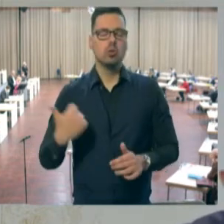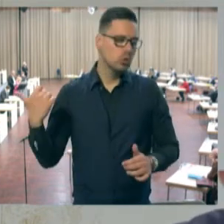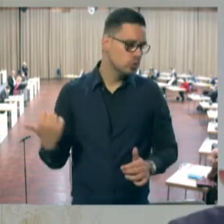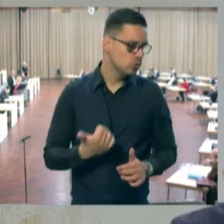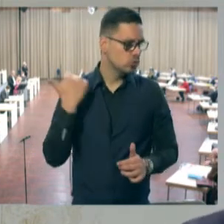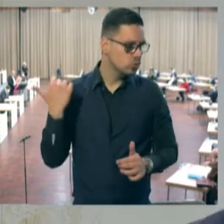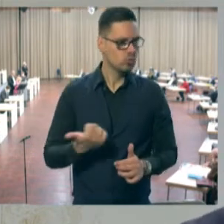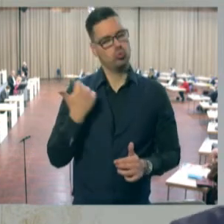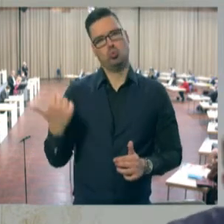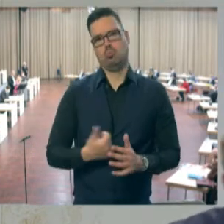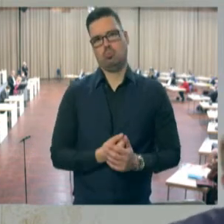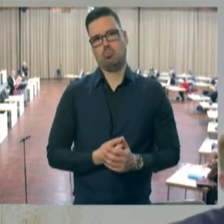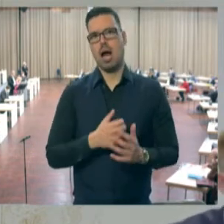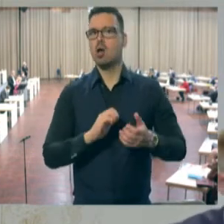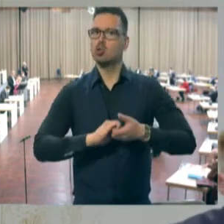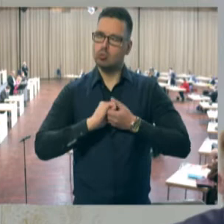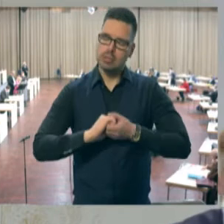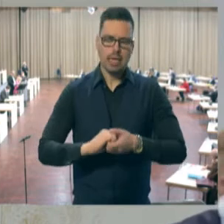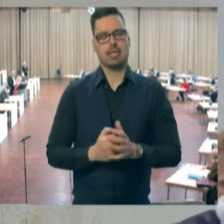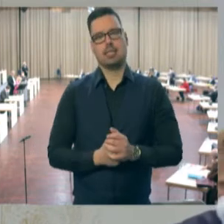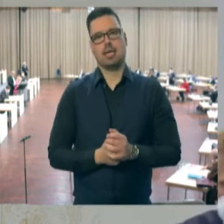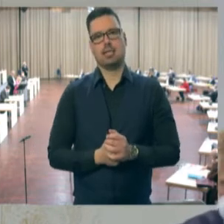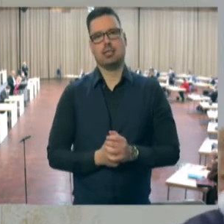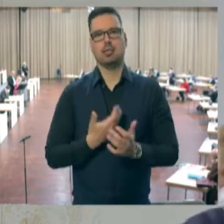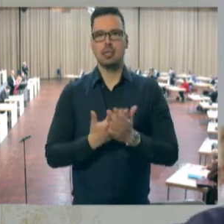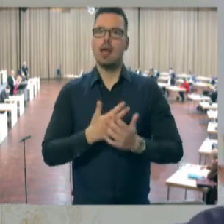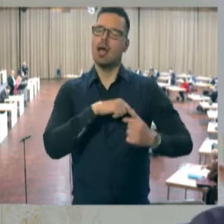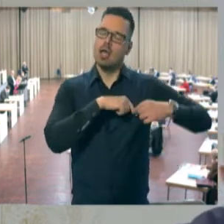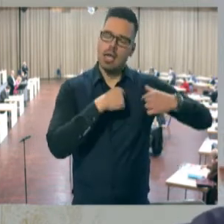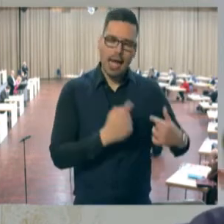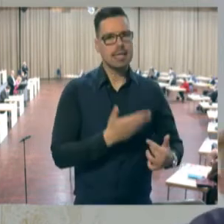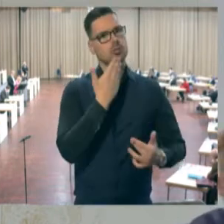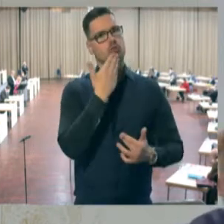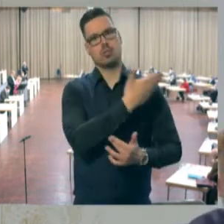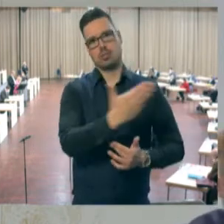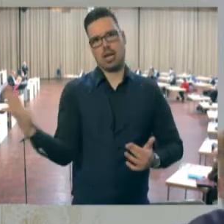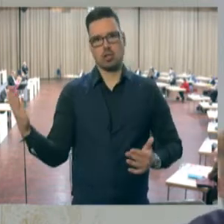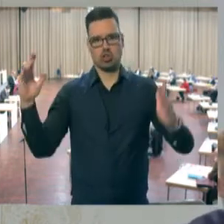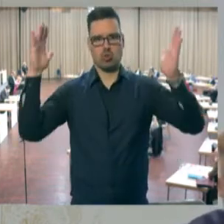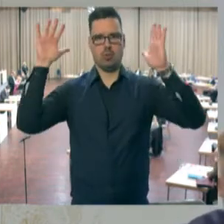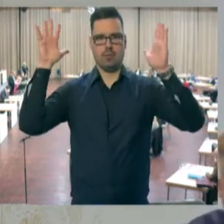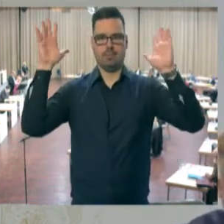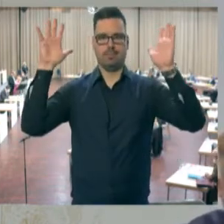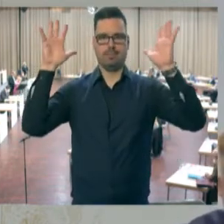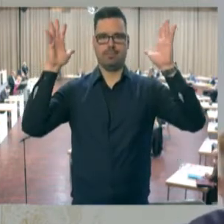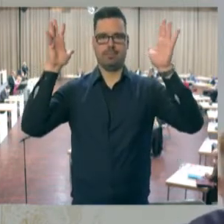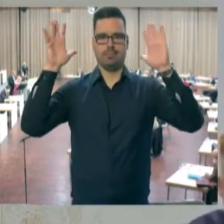der generationenübergreifenden Solidarität. Und dafür einmal ein herzliches Dankeschön an dieser Stelle.